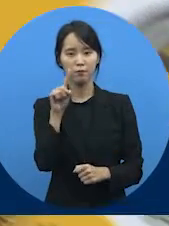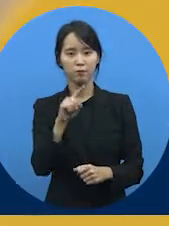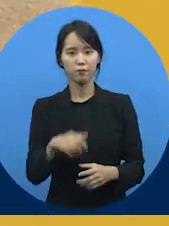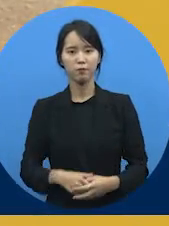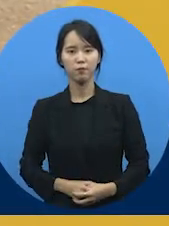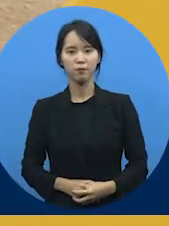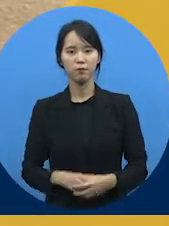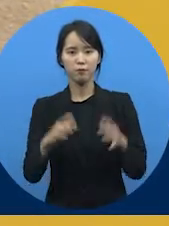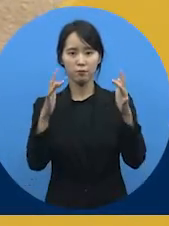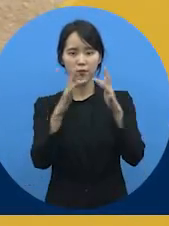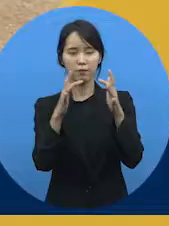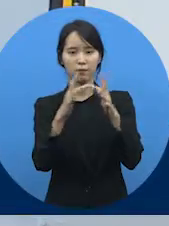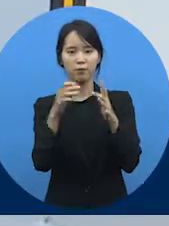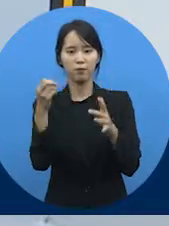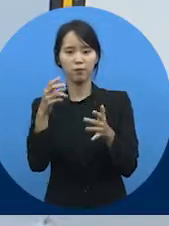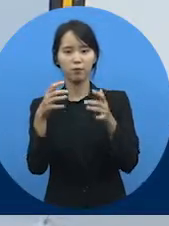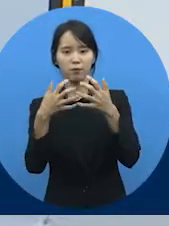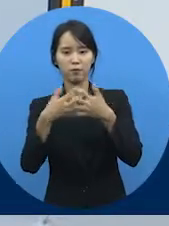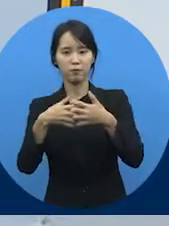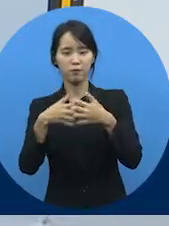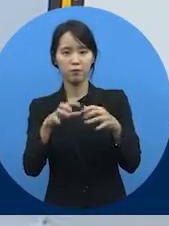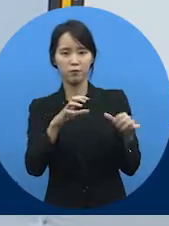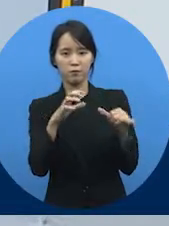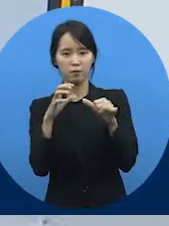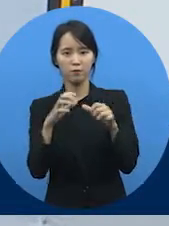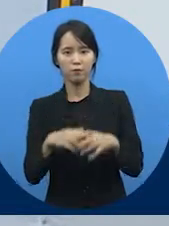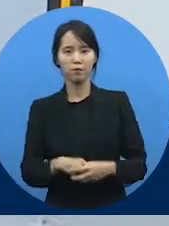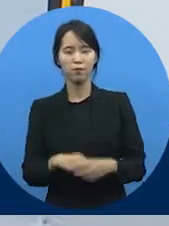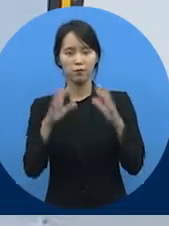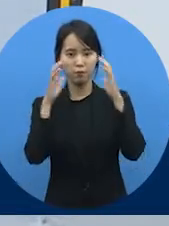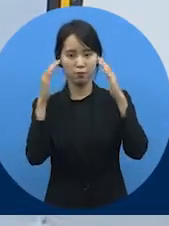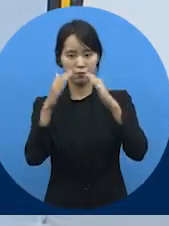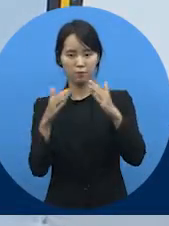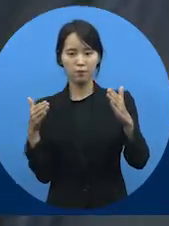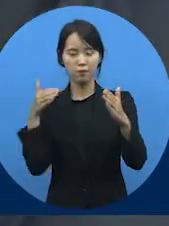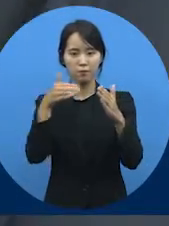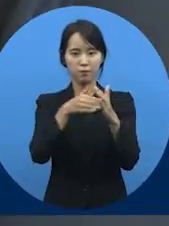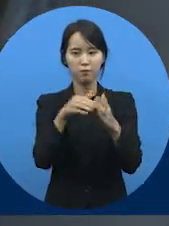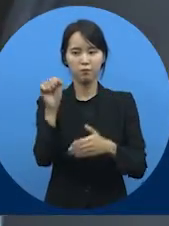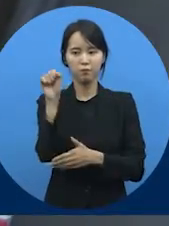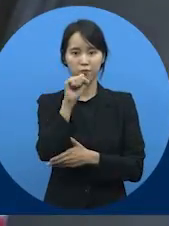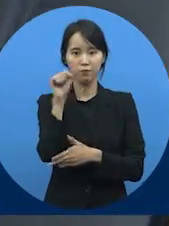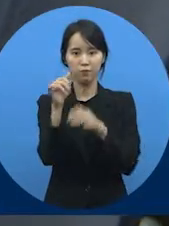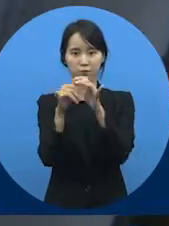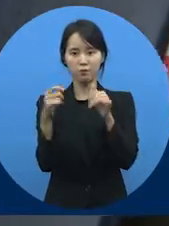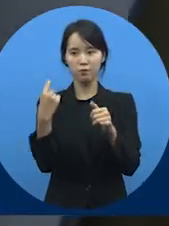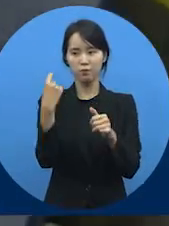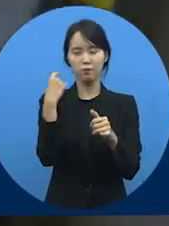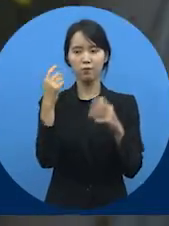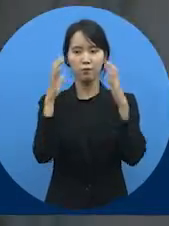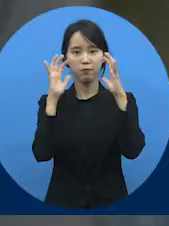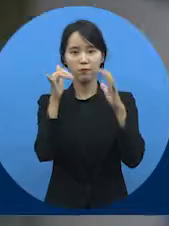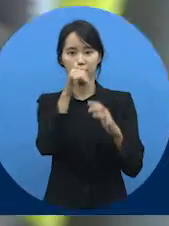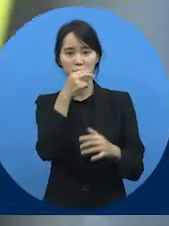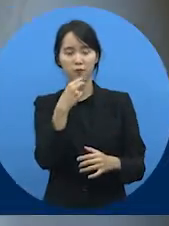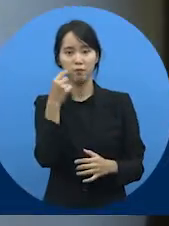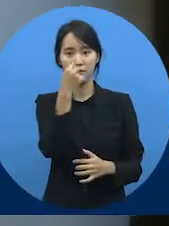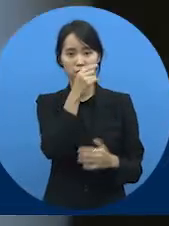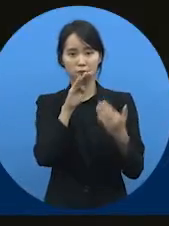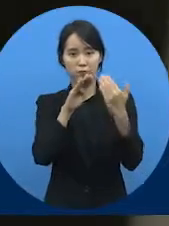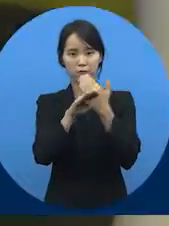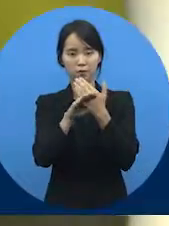체크 시스템은 스마트폰과 NFC를 활용한 시스템으로 어린이집 도착 시 운전자는 모든 아동의 하차를 확인한